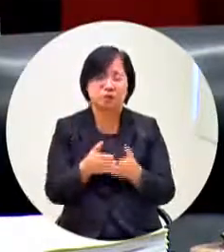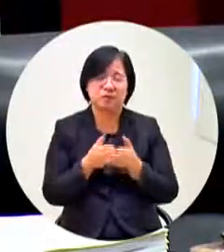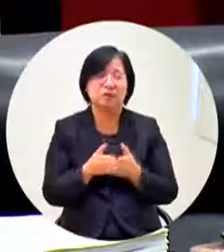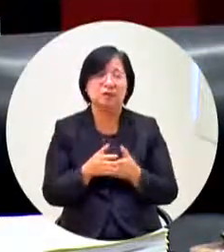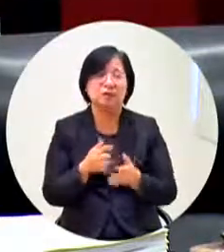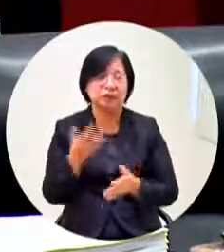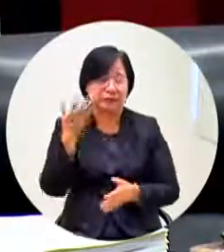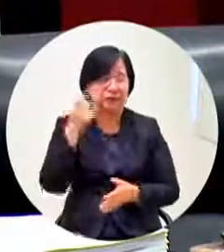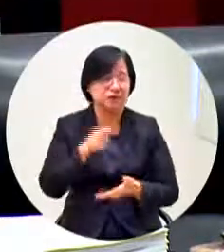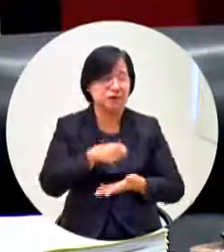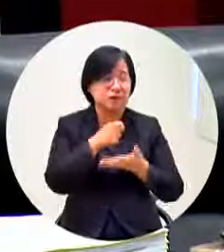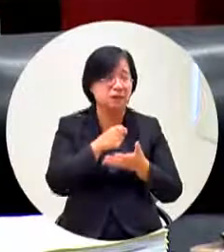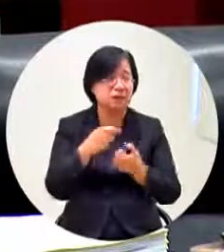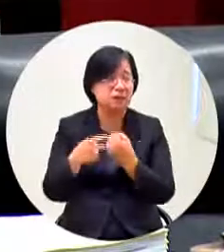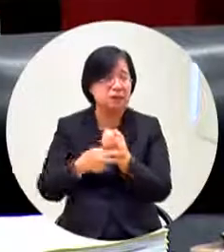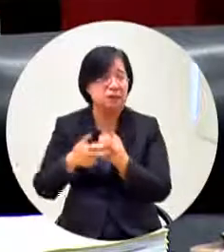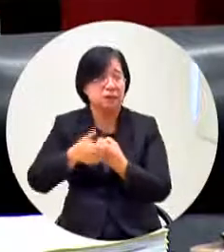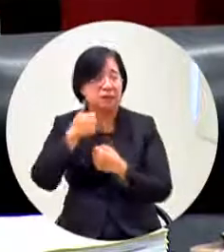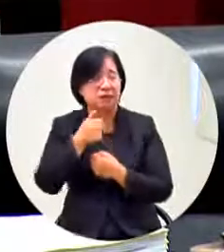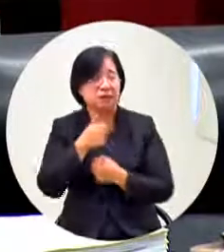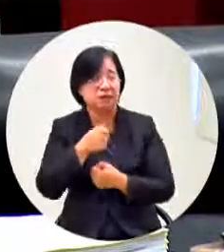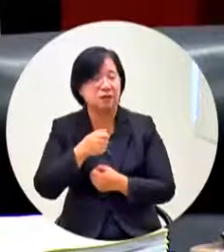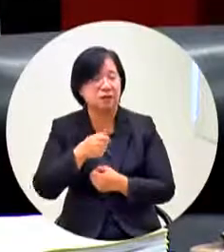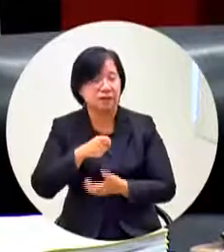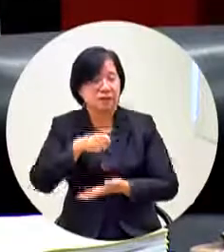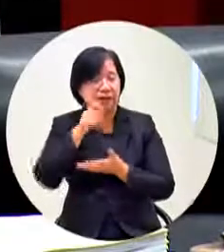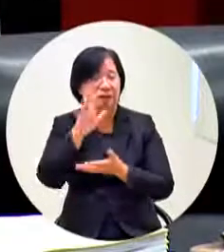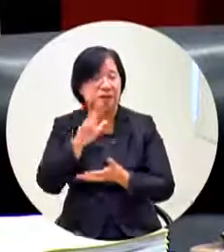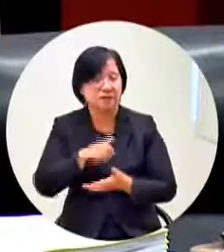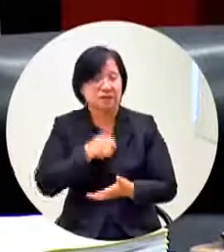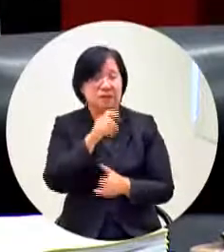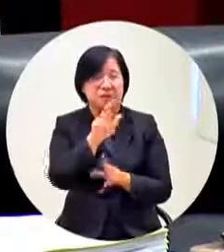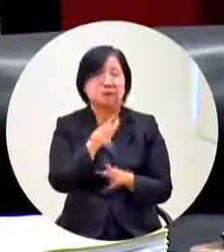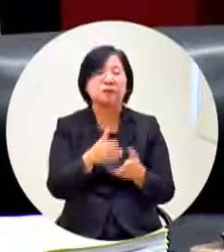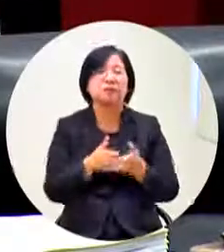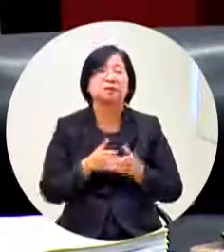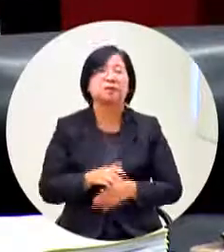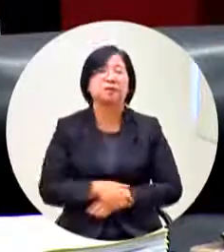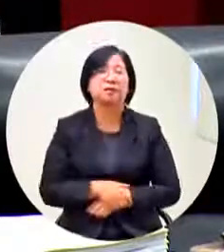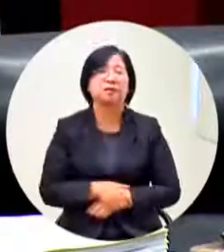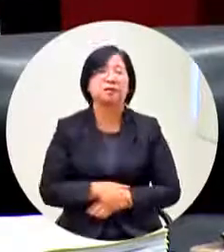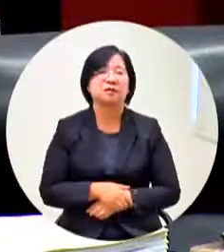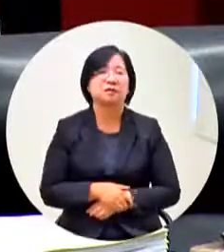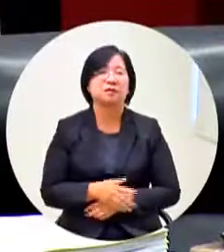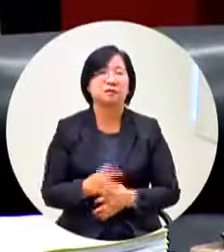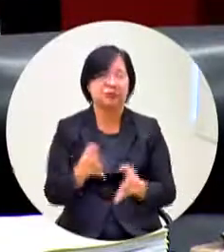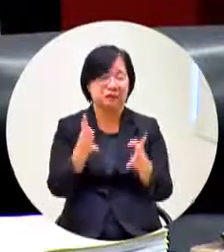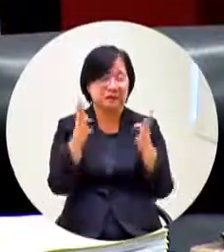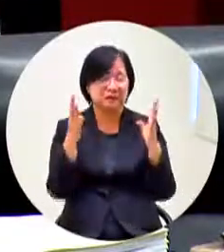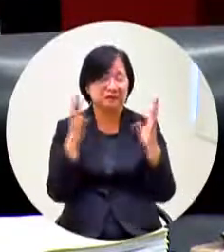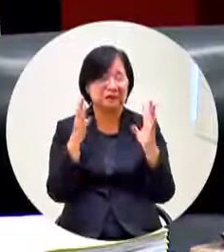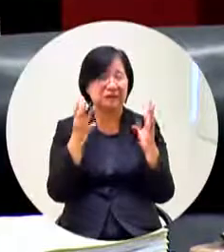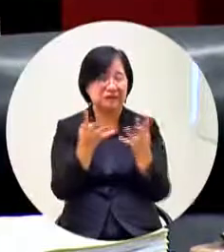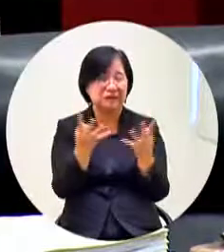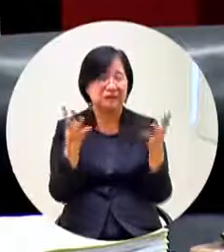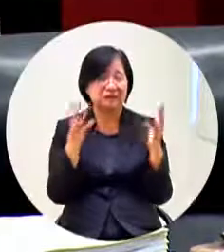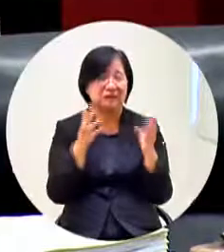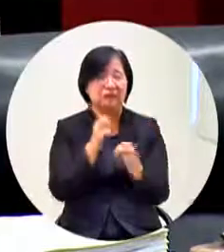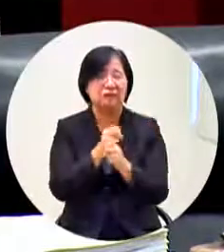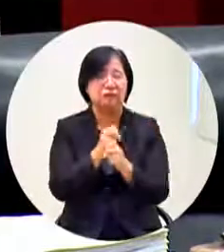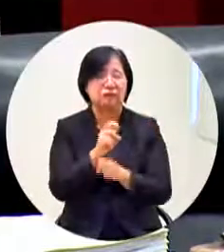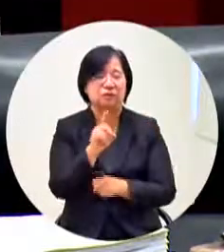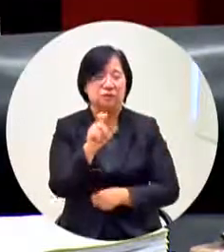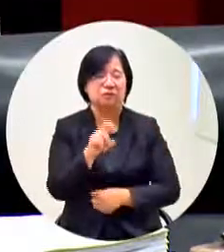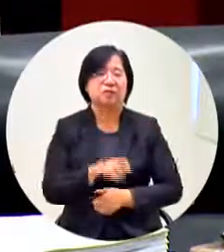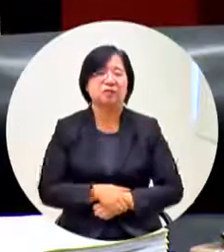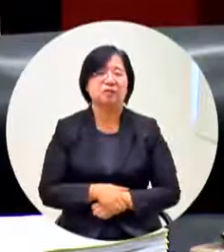的，里长讲的，就是应该要好好的去落实。那他们在讲那个栏杆，结果你们还是没有做。啊，我不晓得花了这么多